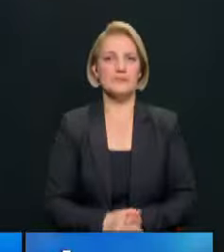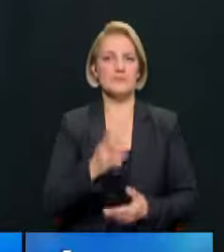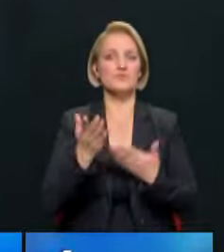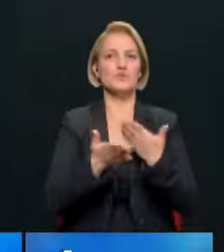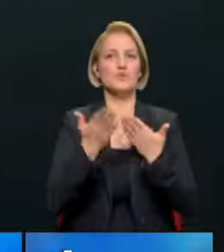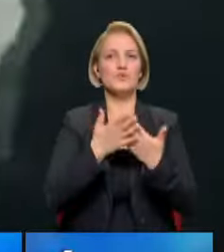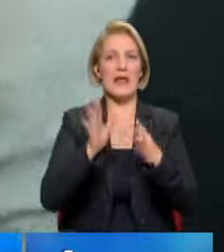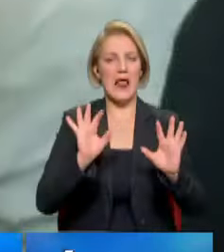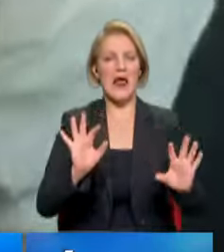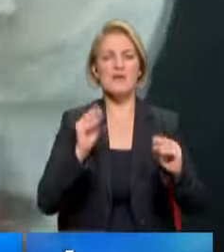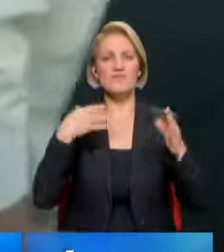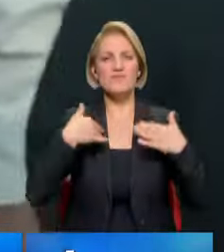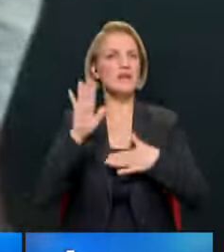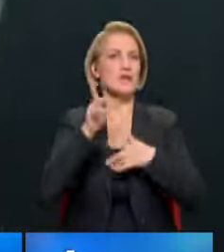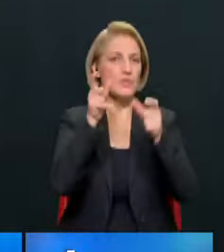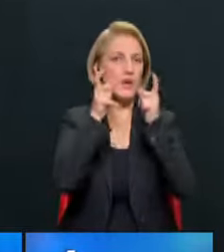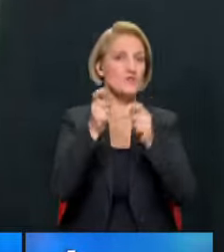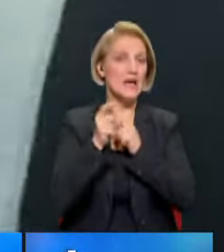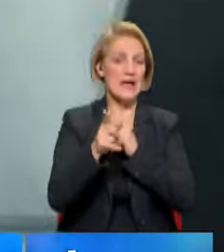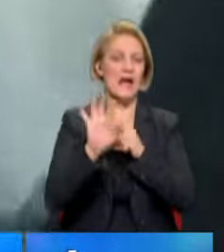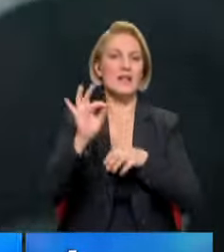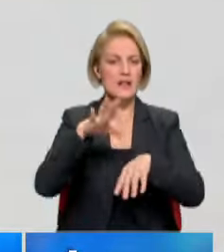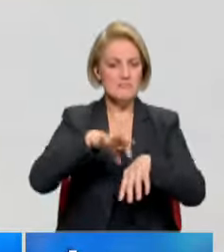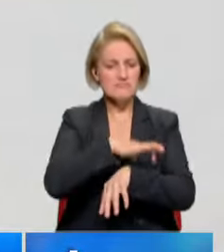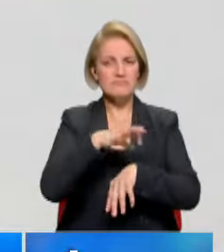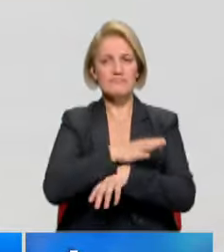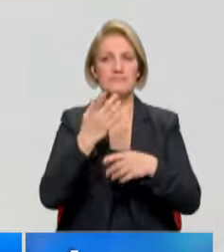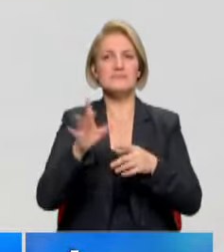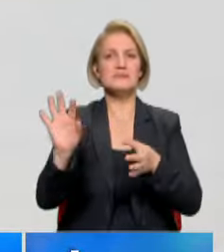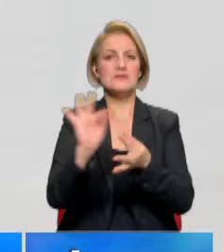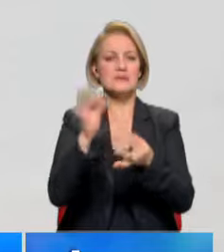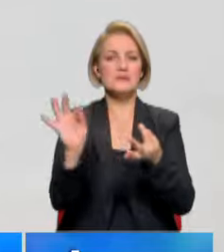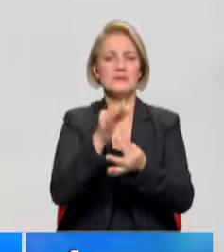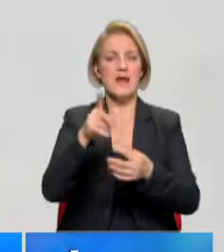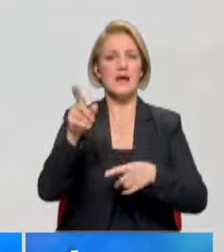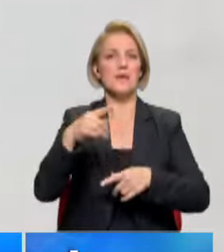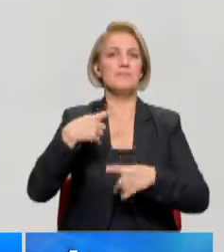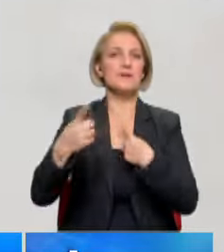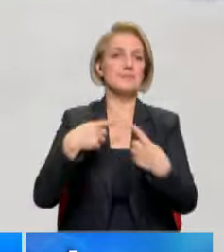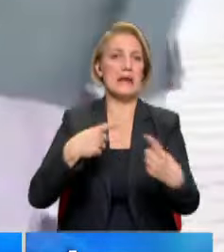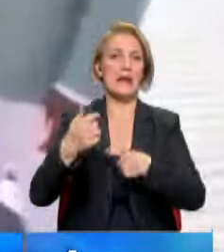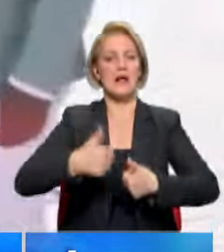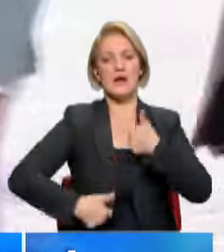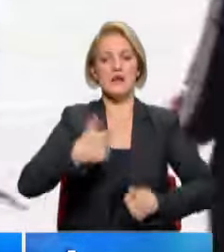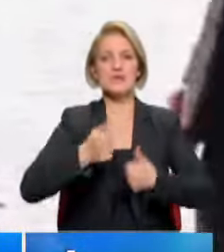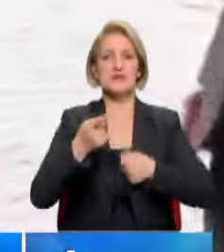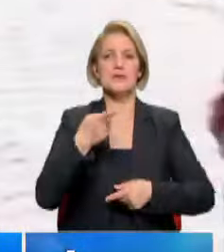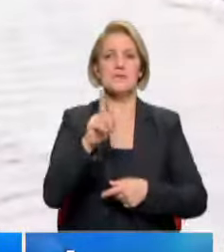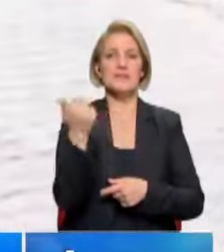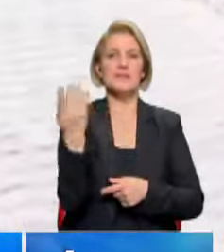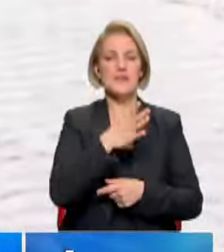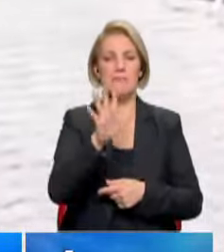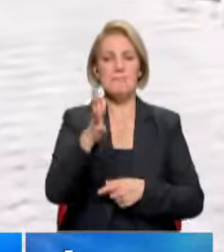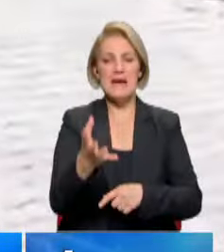Aşiret düğününde elbette en çok dikkat çeken takı töreni oldu. Davetliler takı takmak için birbiriyle yarıştı. Binlerce kişinin takı